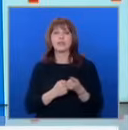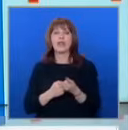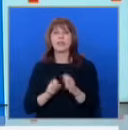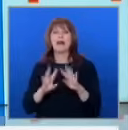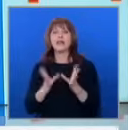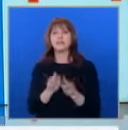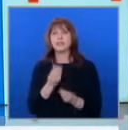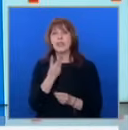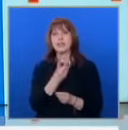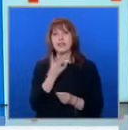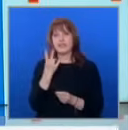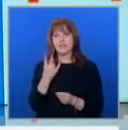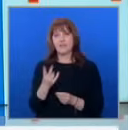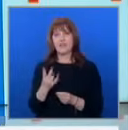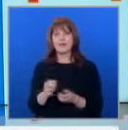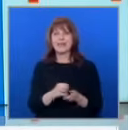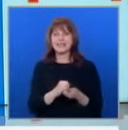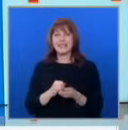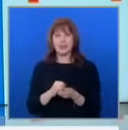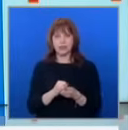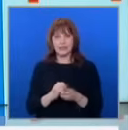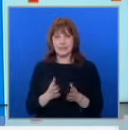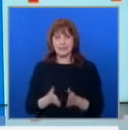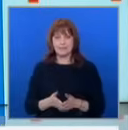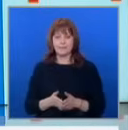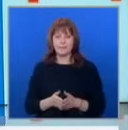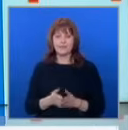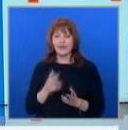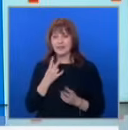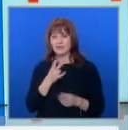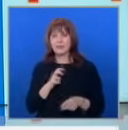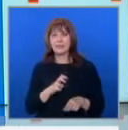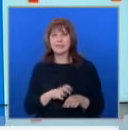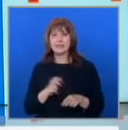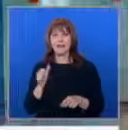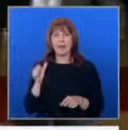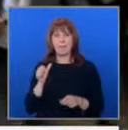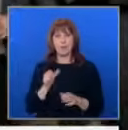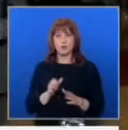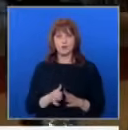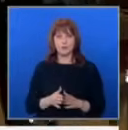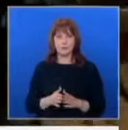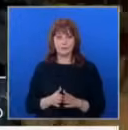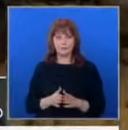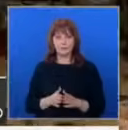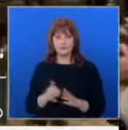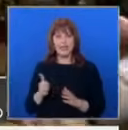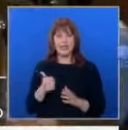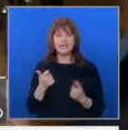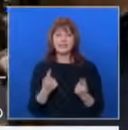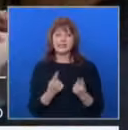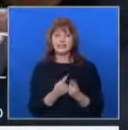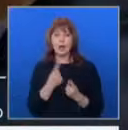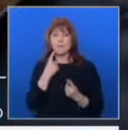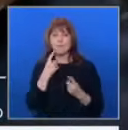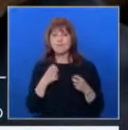всички 32-ма съюзници. Още от кореспондента ни в Брюксел, Десислава Апостолова. На лидерската среща